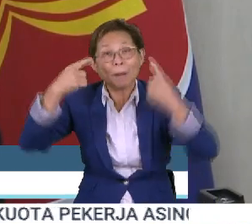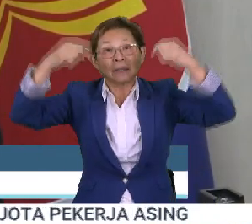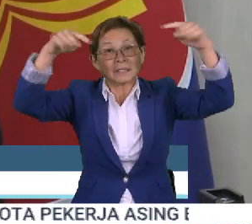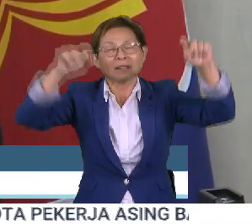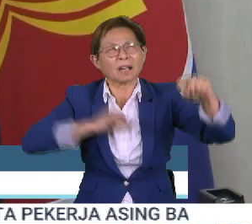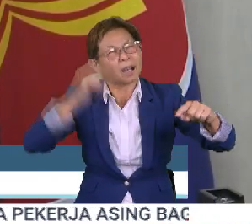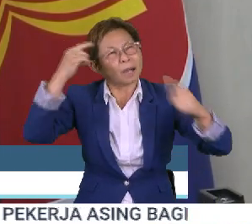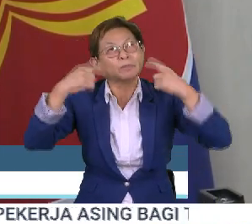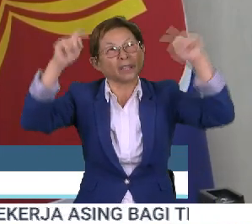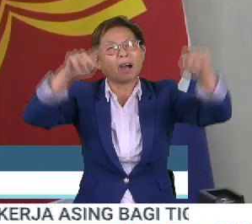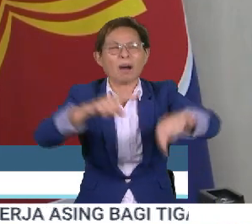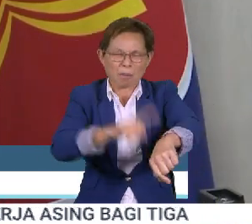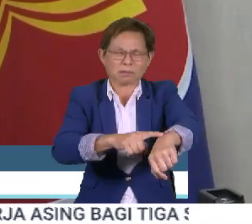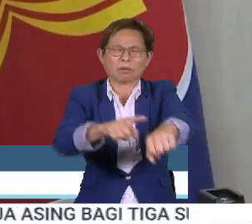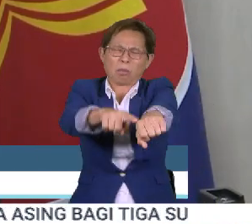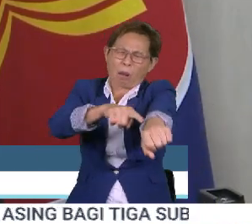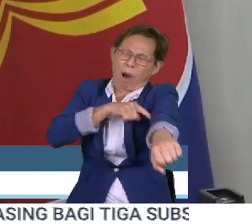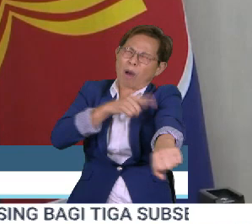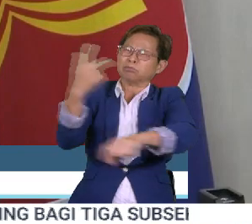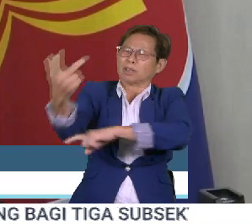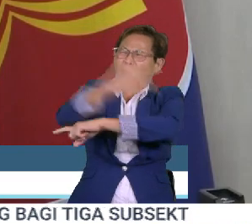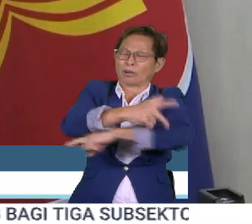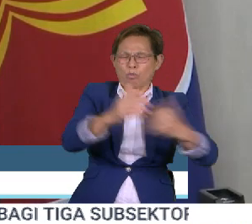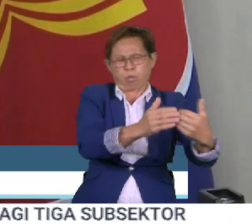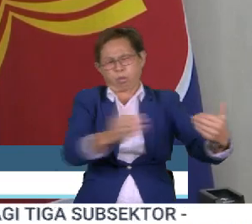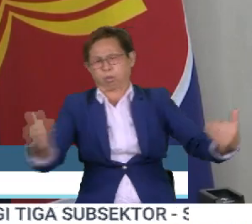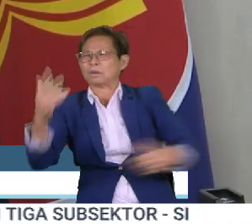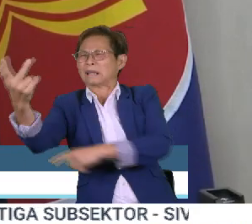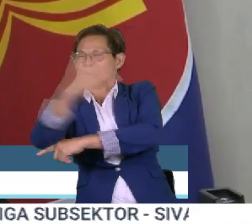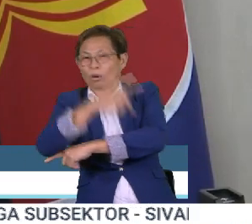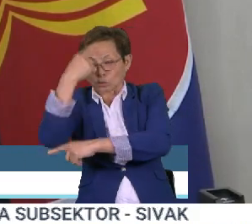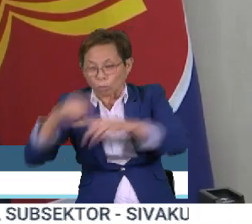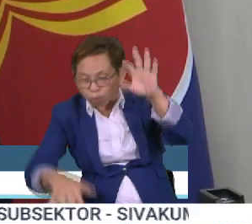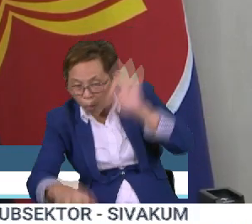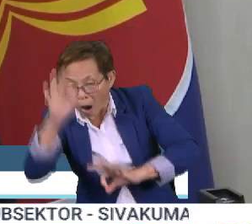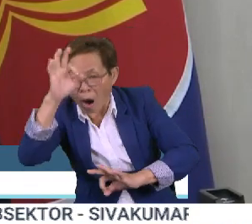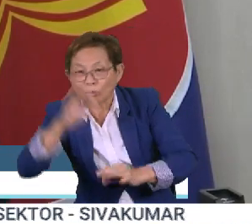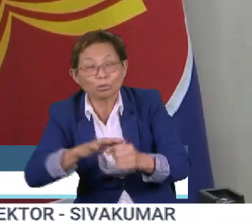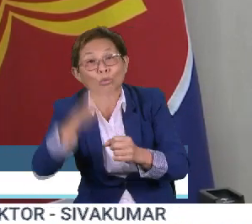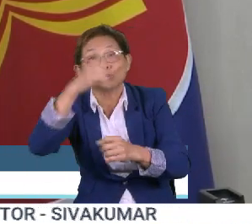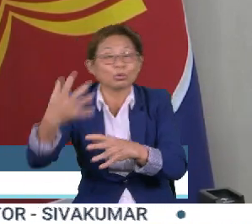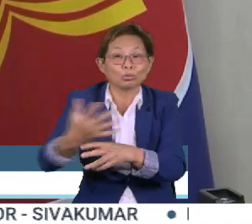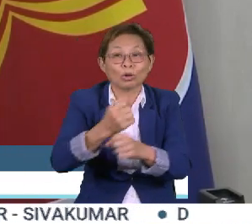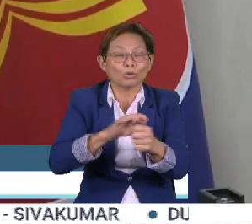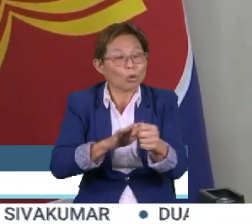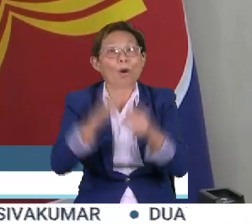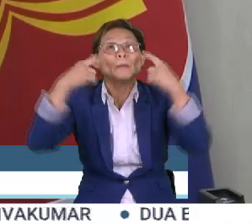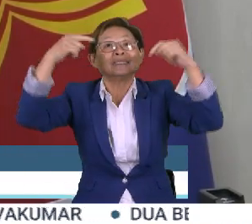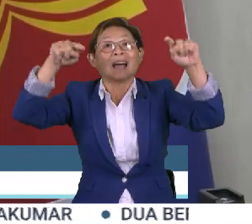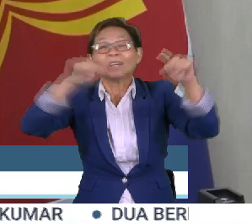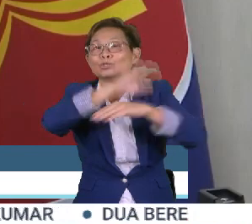percaya Walaupun dia mengambil masa agak panjang 3 hari untuk menemui memenuhi semua teman